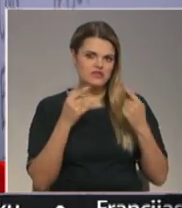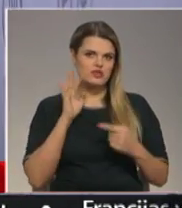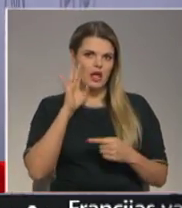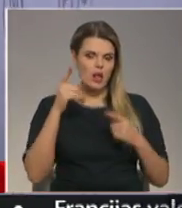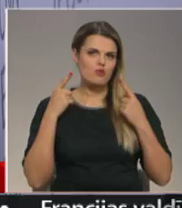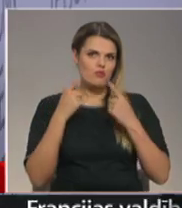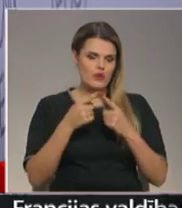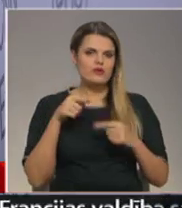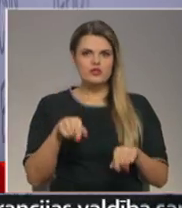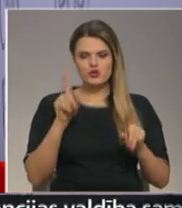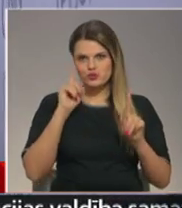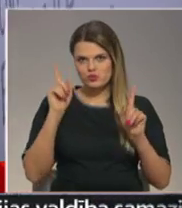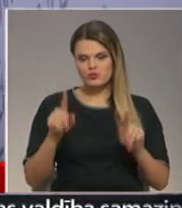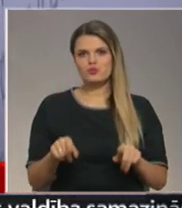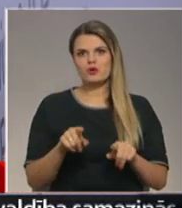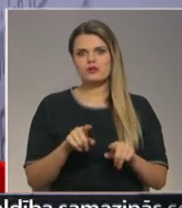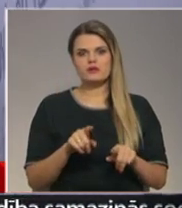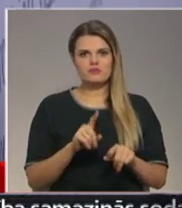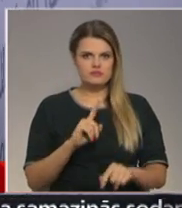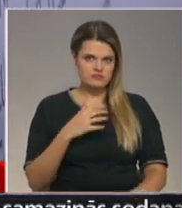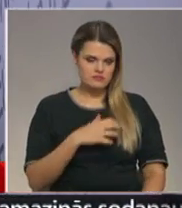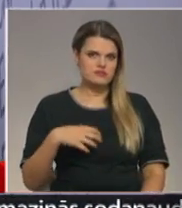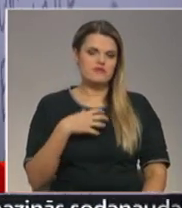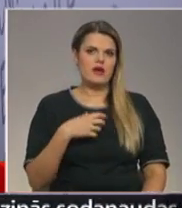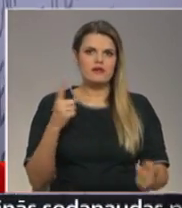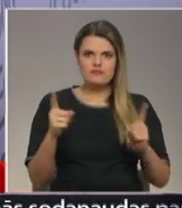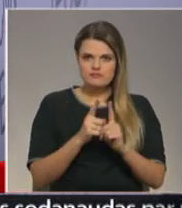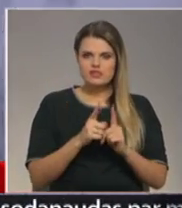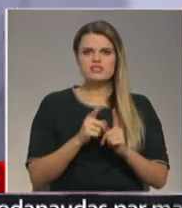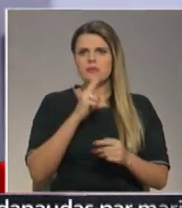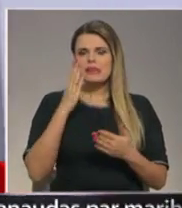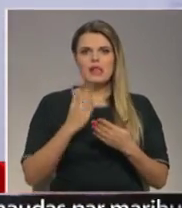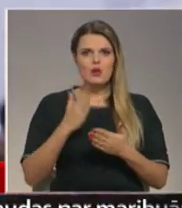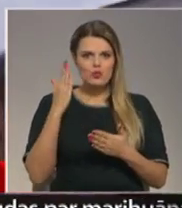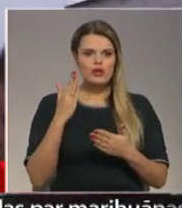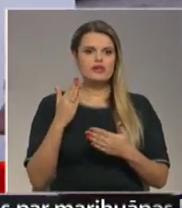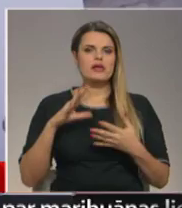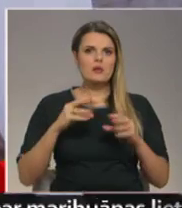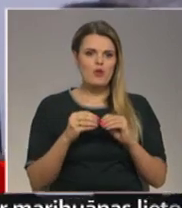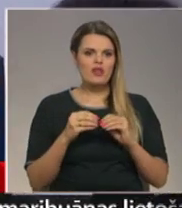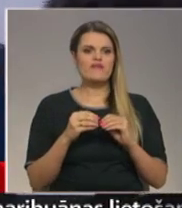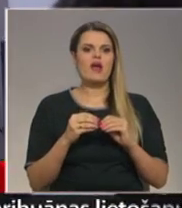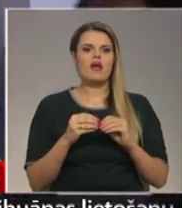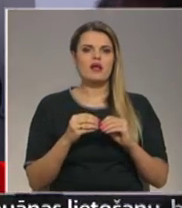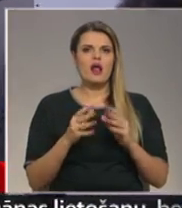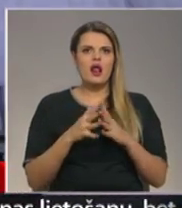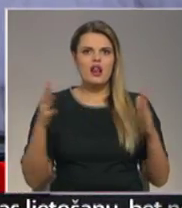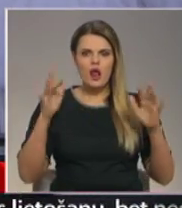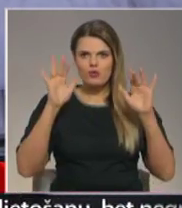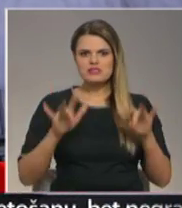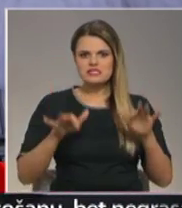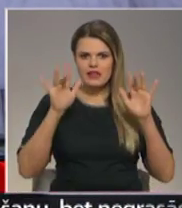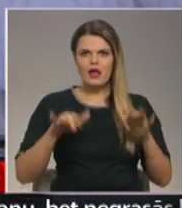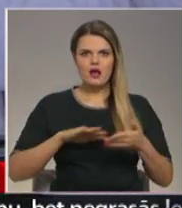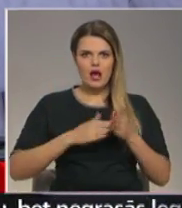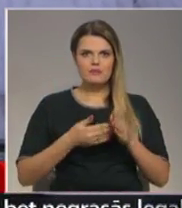ir pilnīgi nenoliedzams. Tikšanās nenotika, ņemot vērā lielo sniega